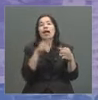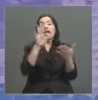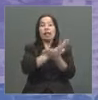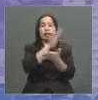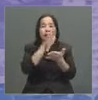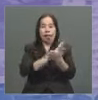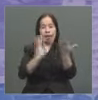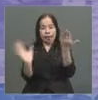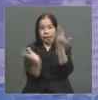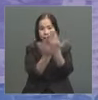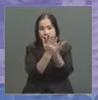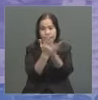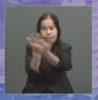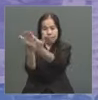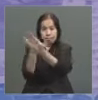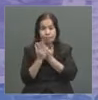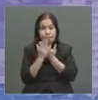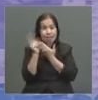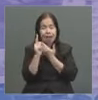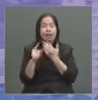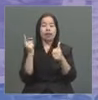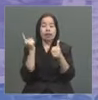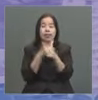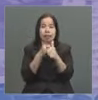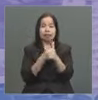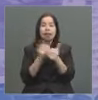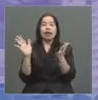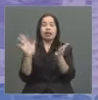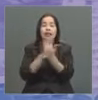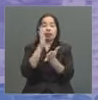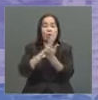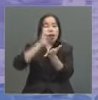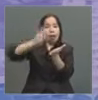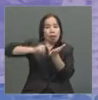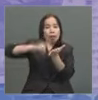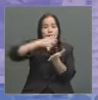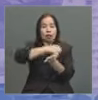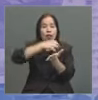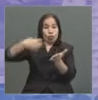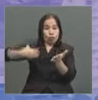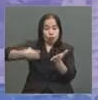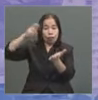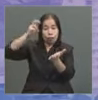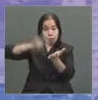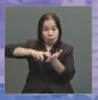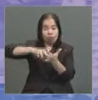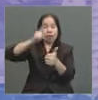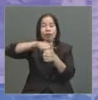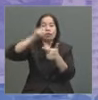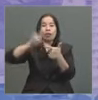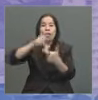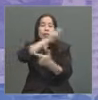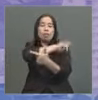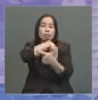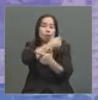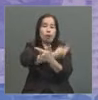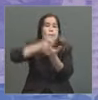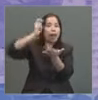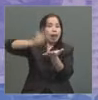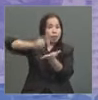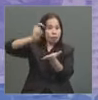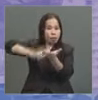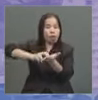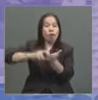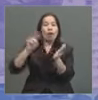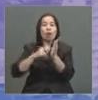าร2ฉบับนะก็คือ 1. หนังสือรับรองจากสถานทูต 2. ใบรับรองแพทย์นะฮะที่รับรองว่